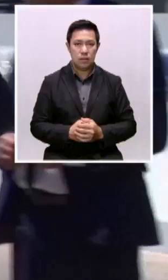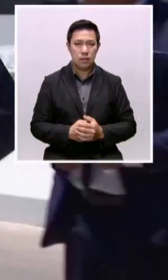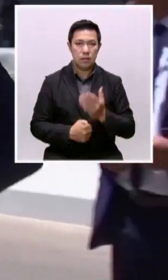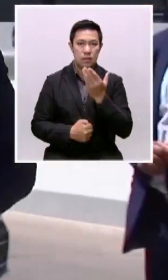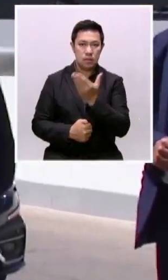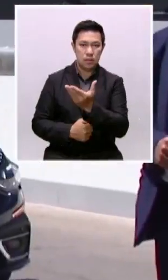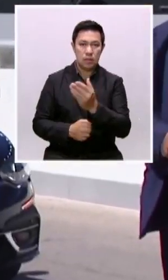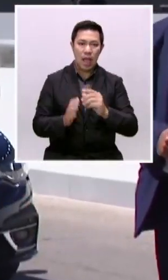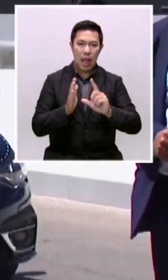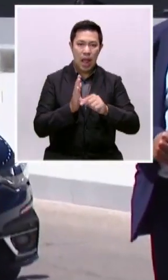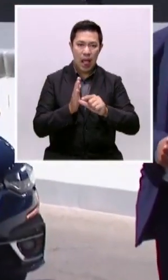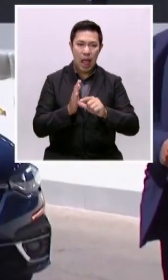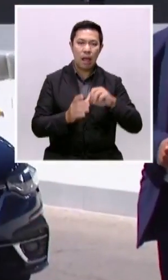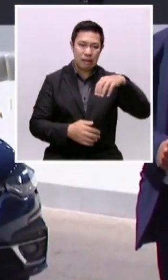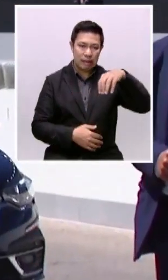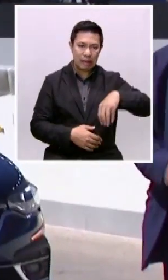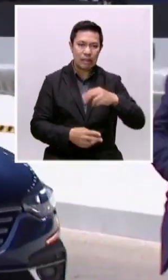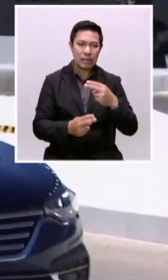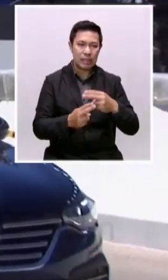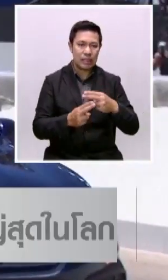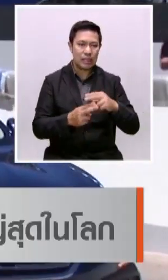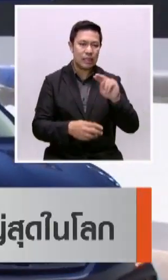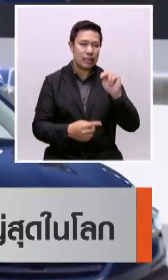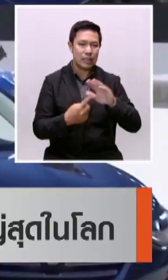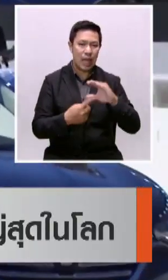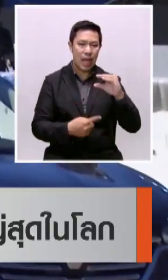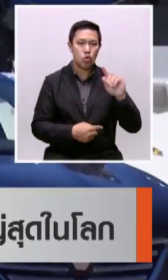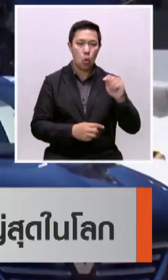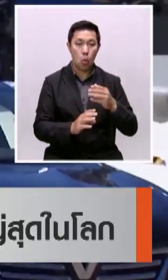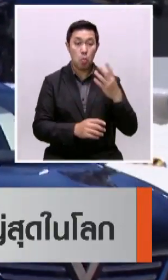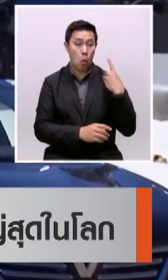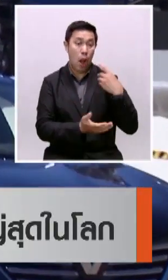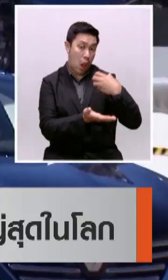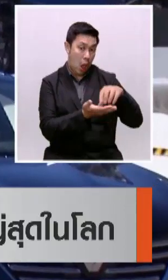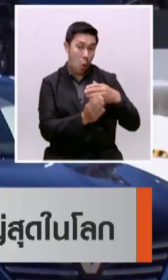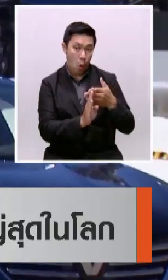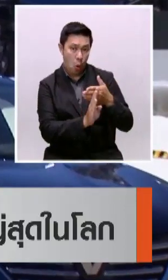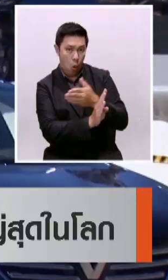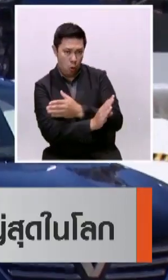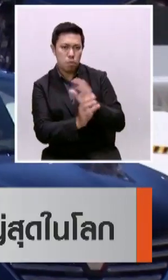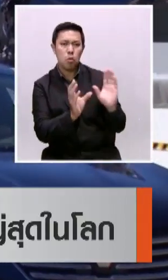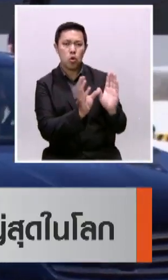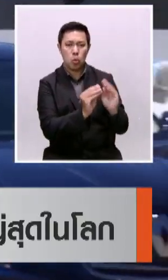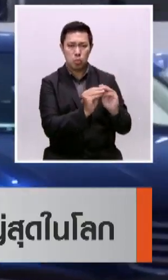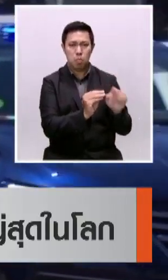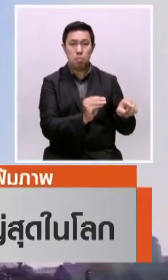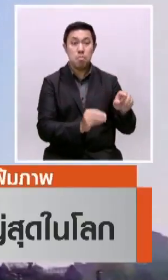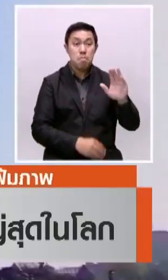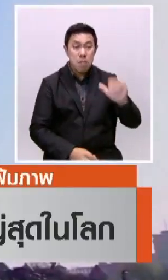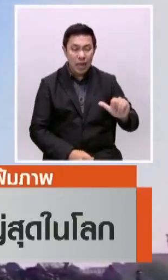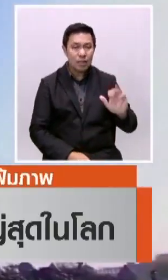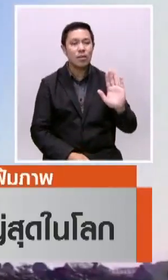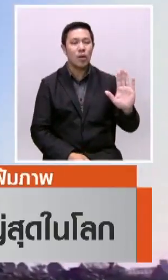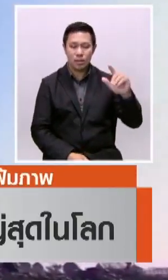อ่าเย็น Storeเธนเบิร์กเลขาธิการองค์การนาโต้ค่ะเปล่าเมื่อวานนี้ก่อนการประชุมสุดยอดนาโต้ที่กรุงมาดริดเมืองหลวงสเปนว่า